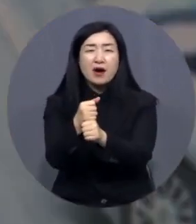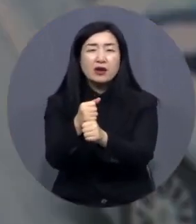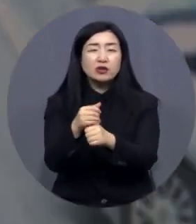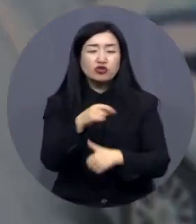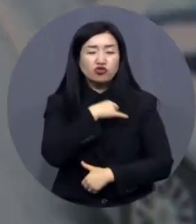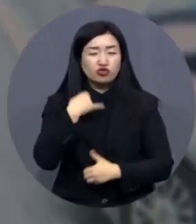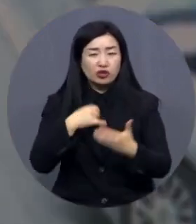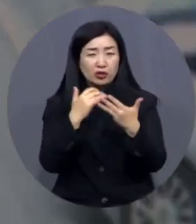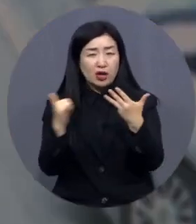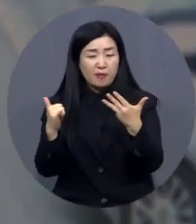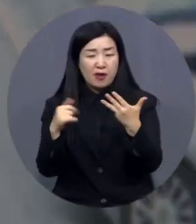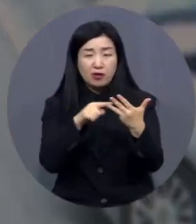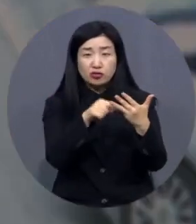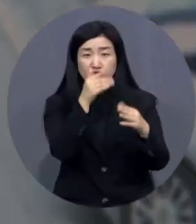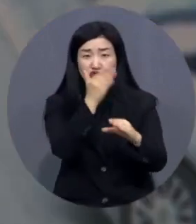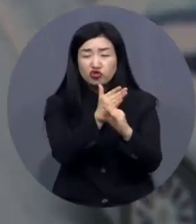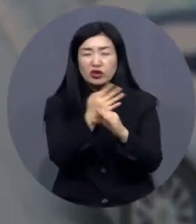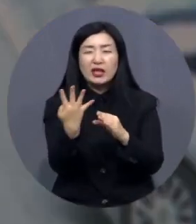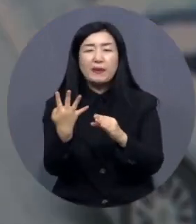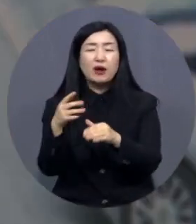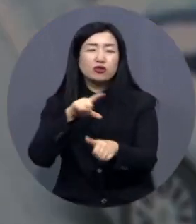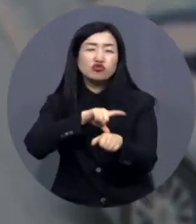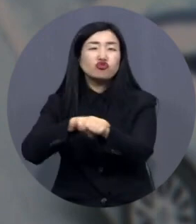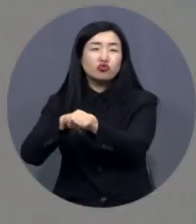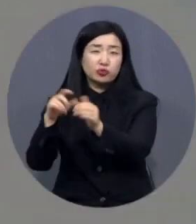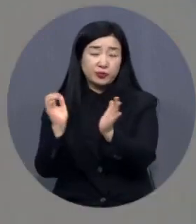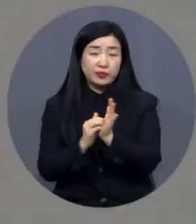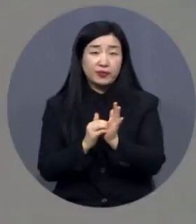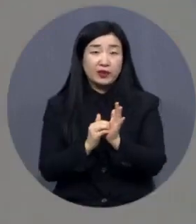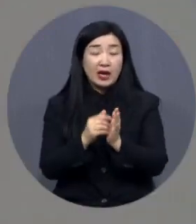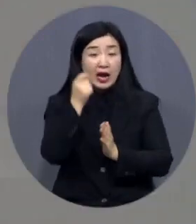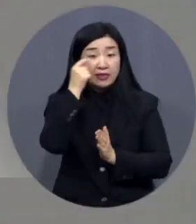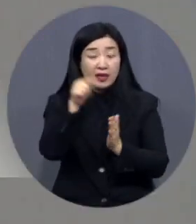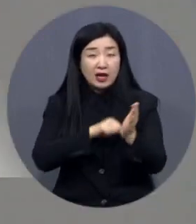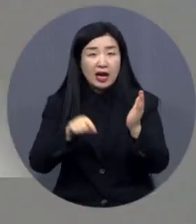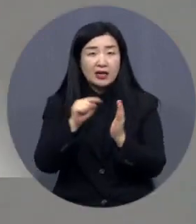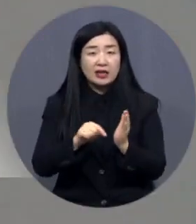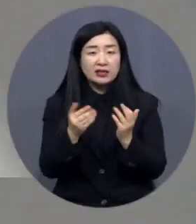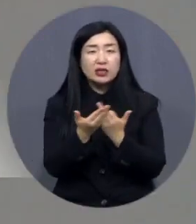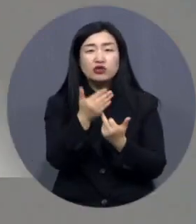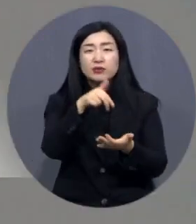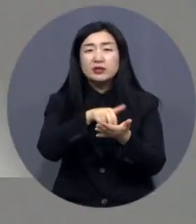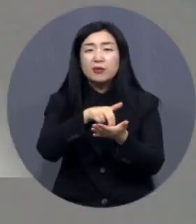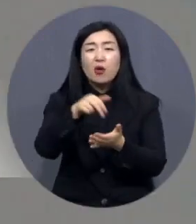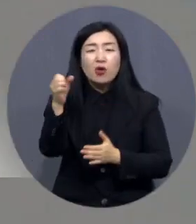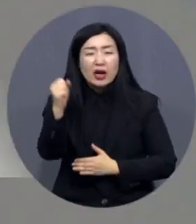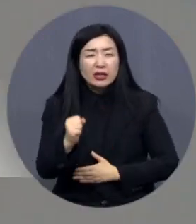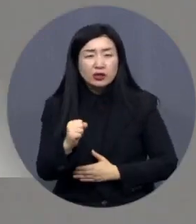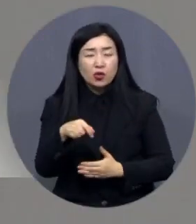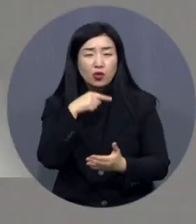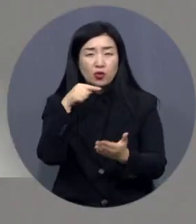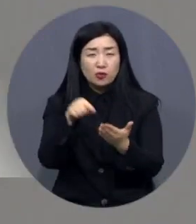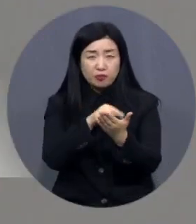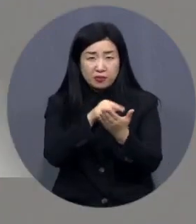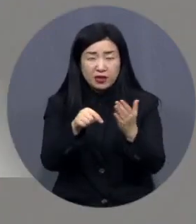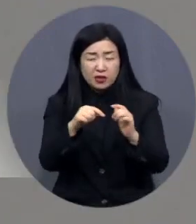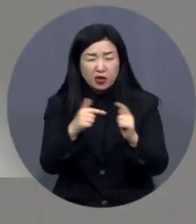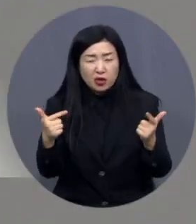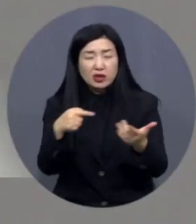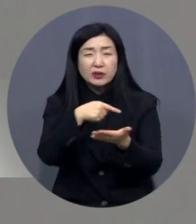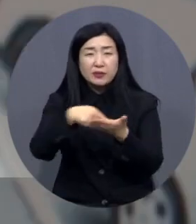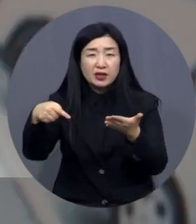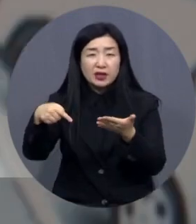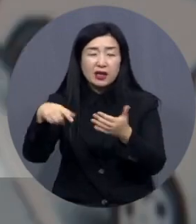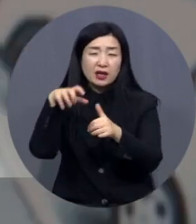붙잡혀 네명이 구속되기도 했습니다 한 달 동안 제주에선 카지노 도박빚을 둘러싼 감금과 폭행